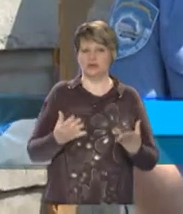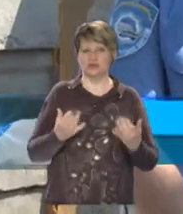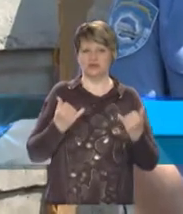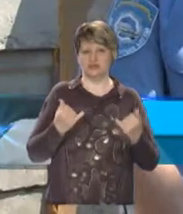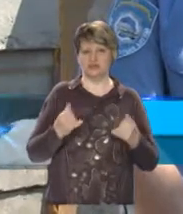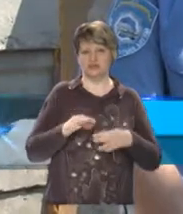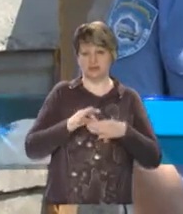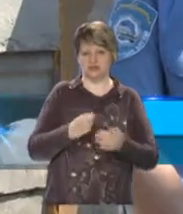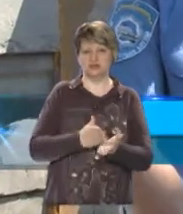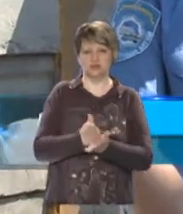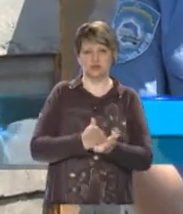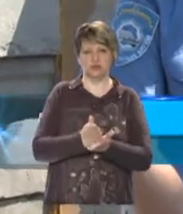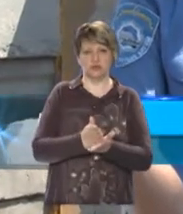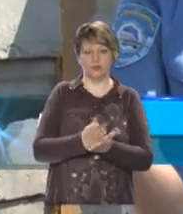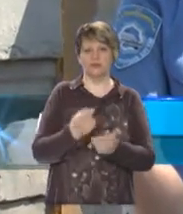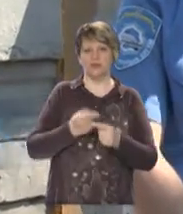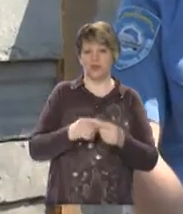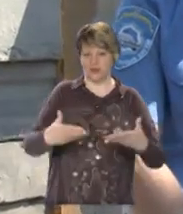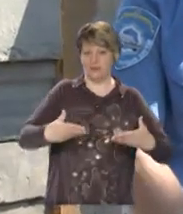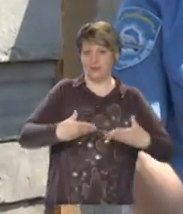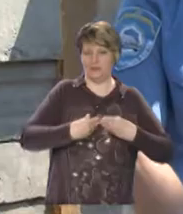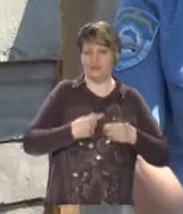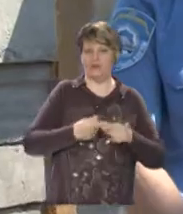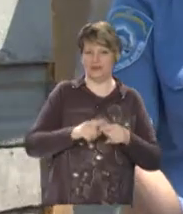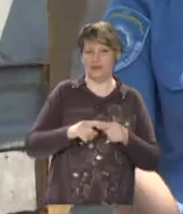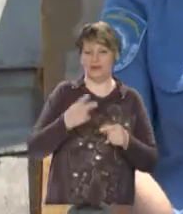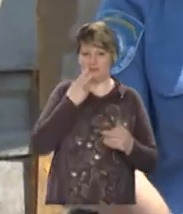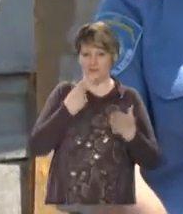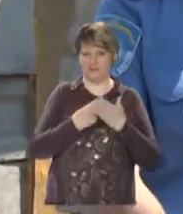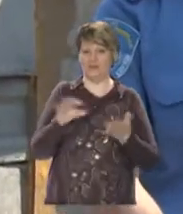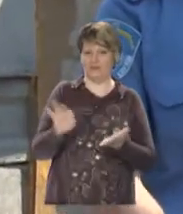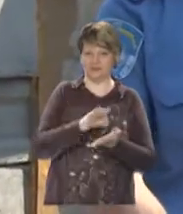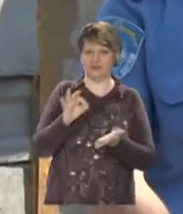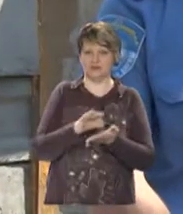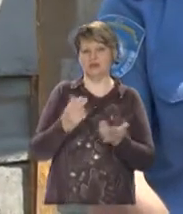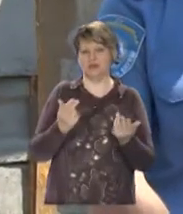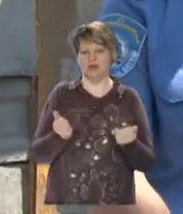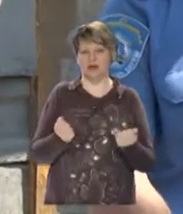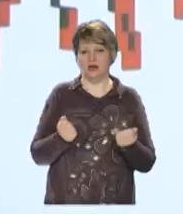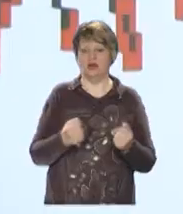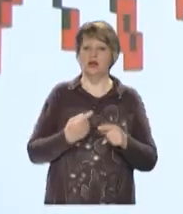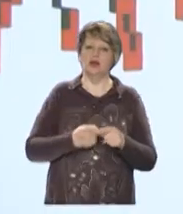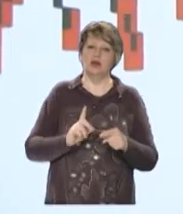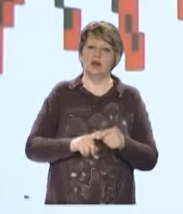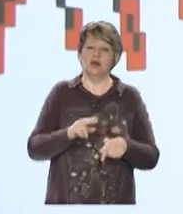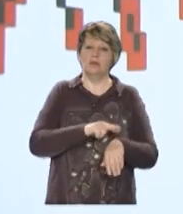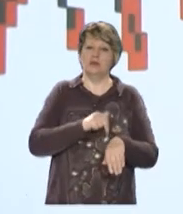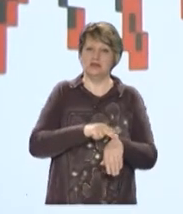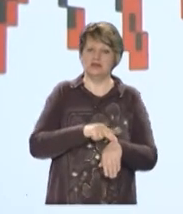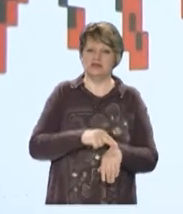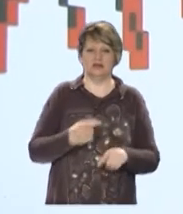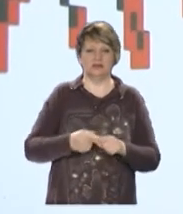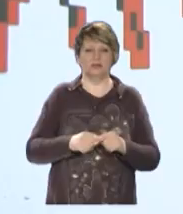Проще нести службу. Ви думаєте, що цьому посприяла саме вишиванка? Так, да, думаю, що так. Втім,